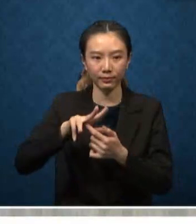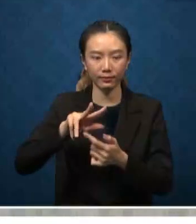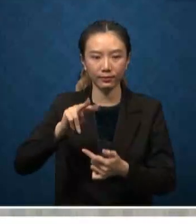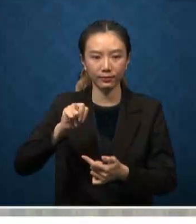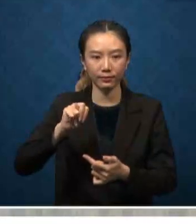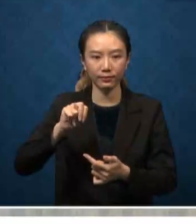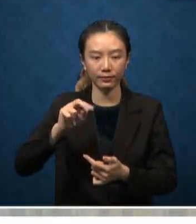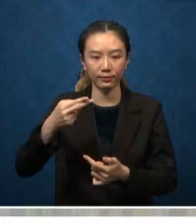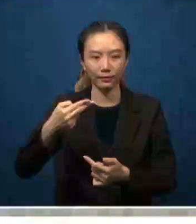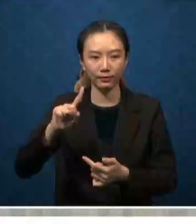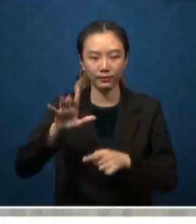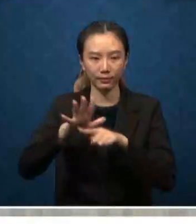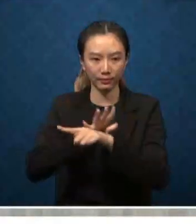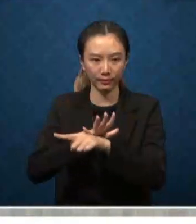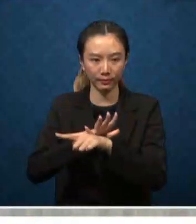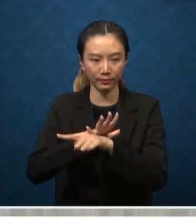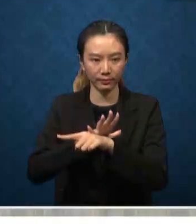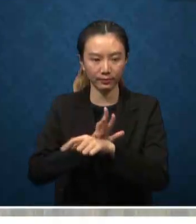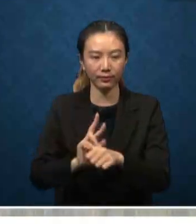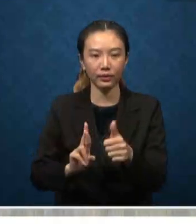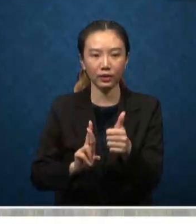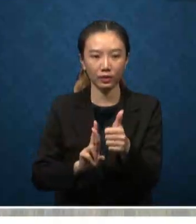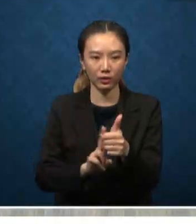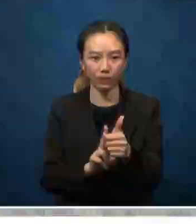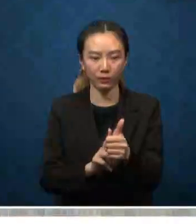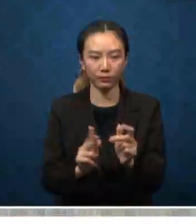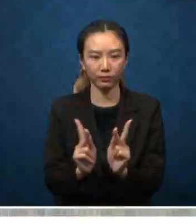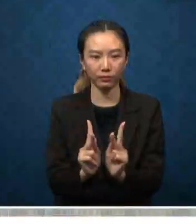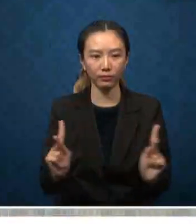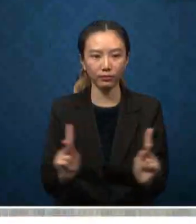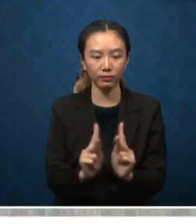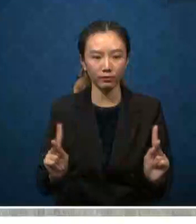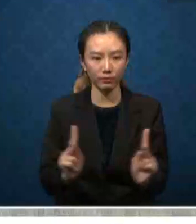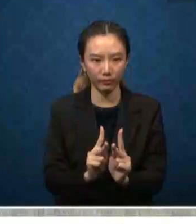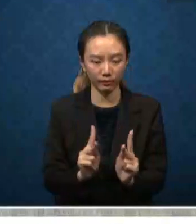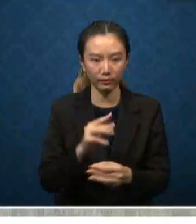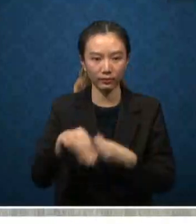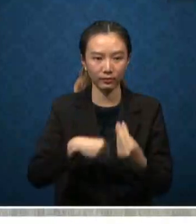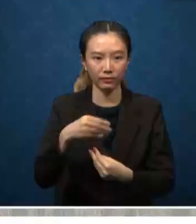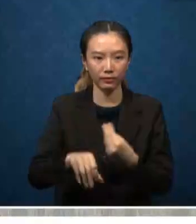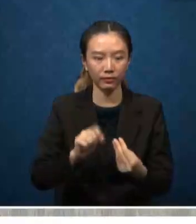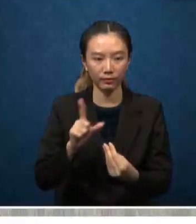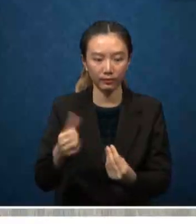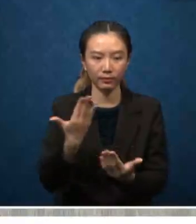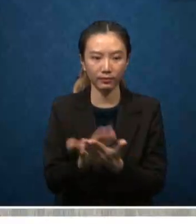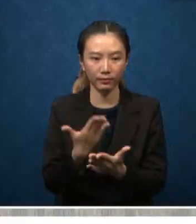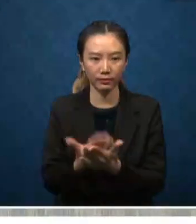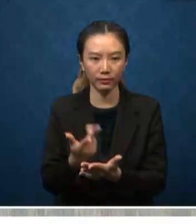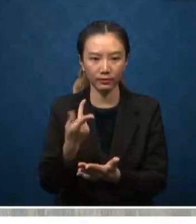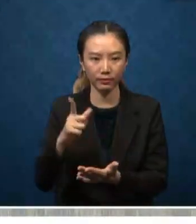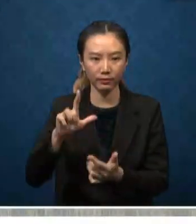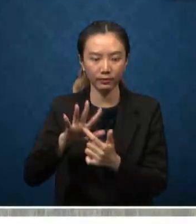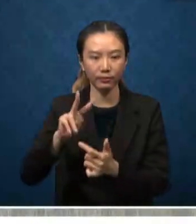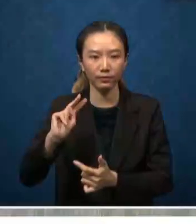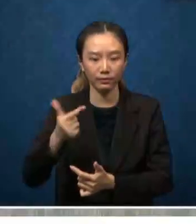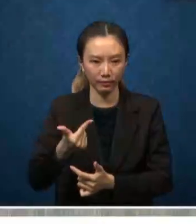ภารองประธานคณะกรรมการการเศรษฐกิจการเงินและการคลังวุฒิสภาได้